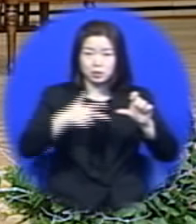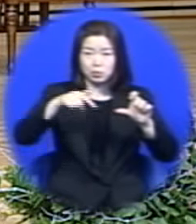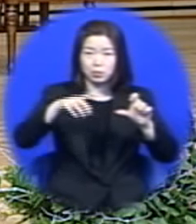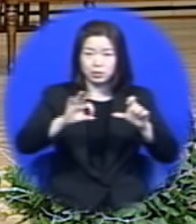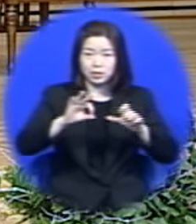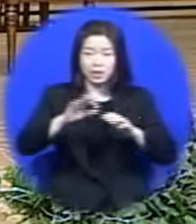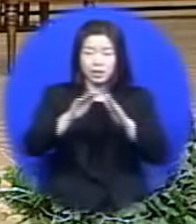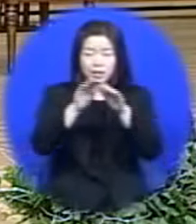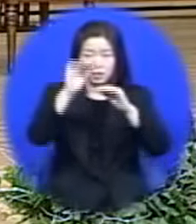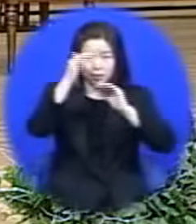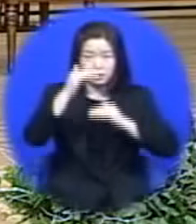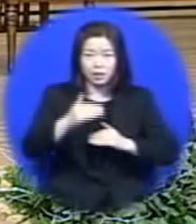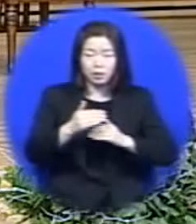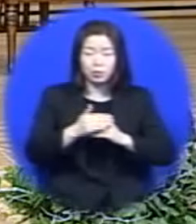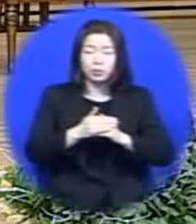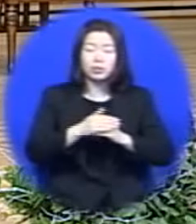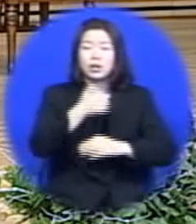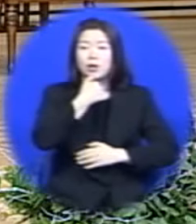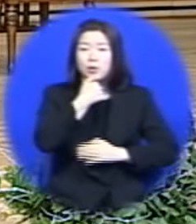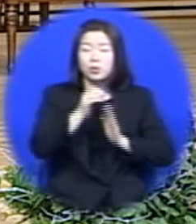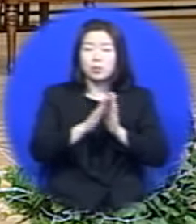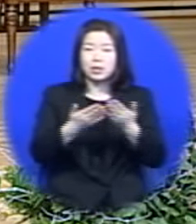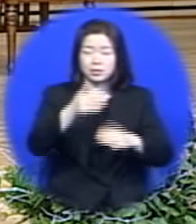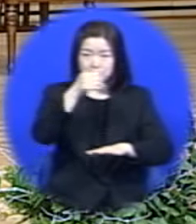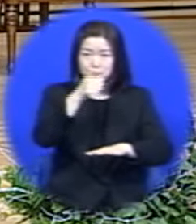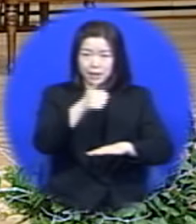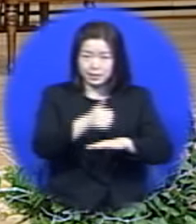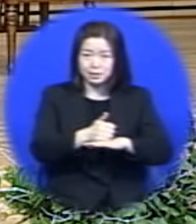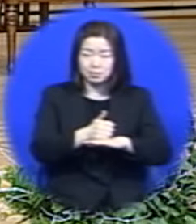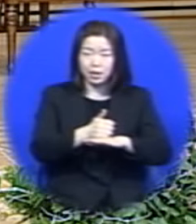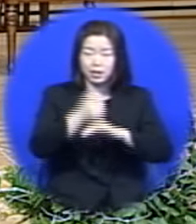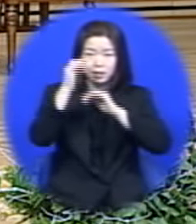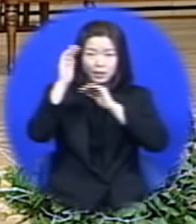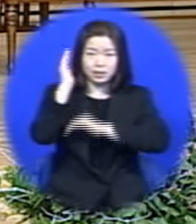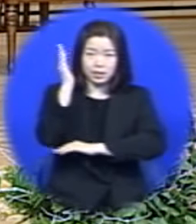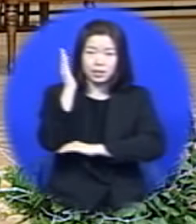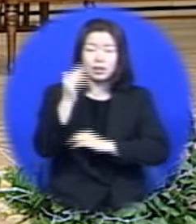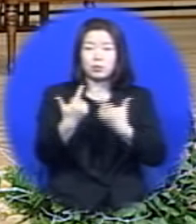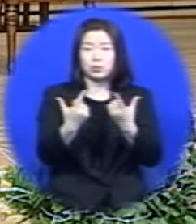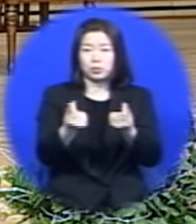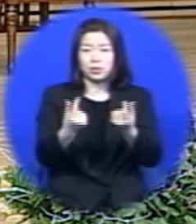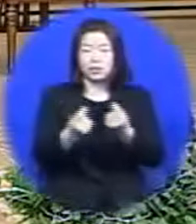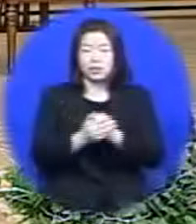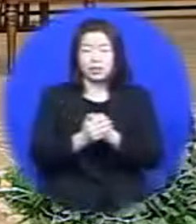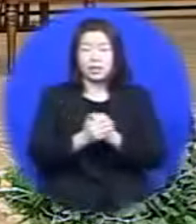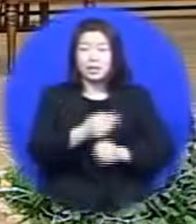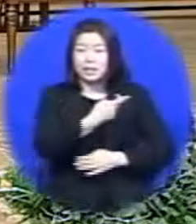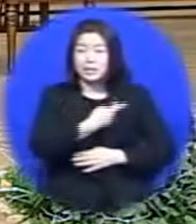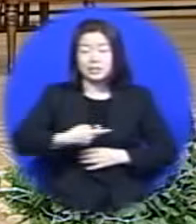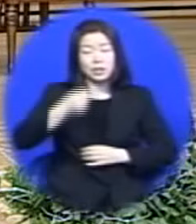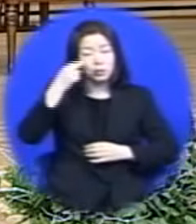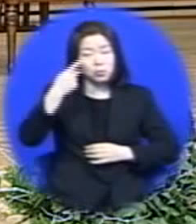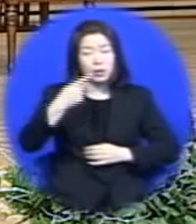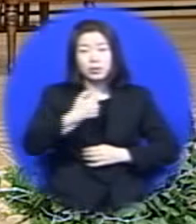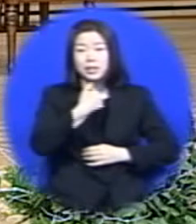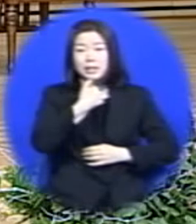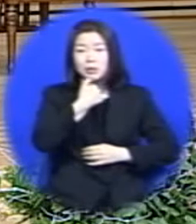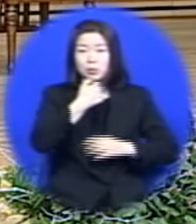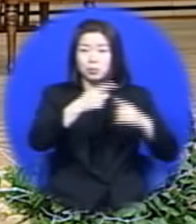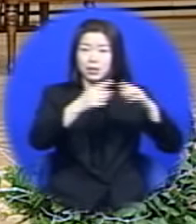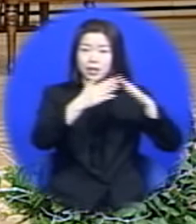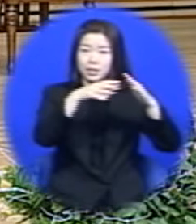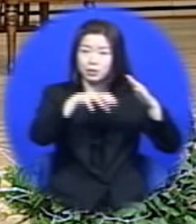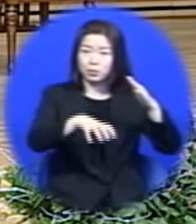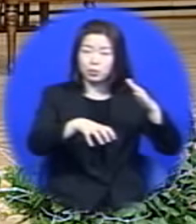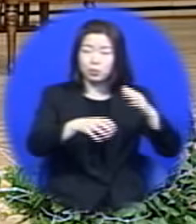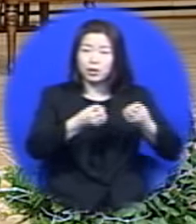실제적으로는 로마서의 거의 마지막 결론입니다. 사도 바울이 로마 교회에 편지를 할때꼭